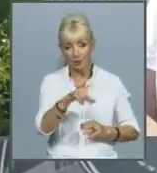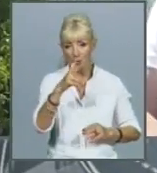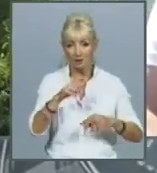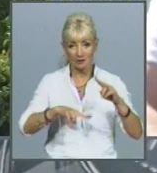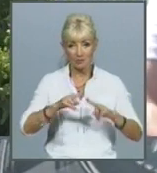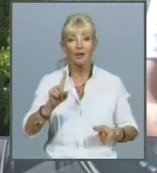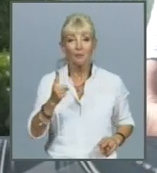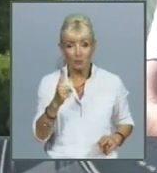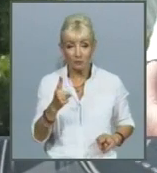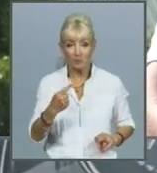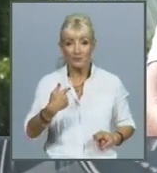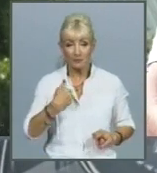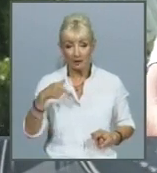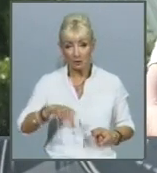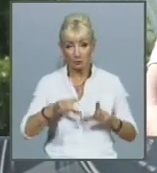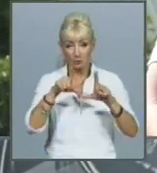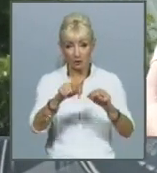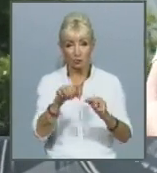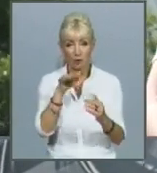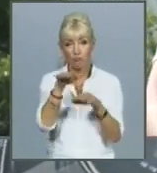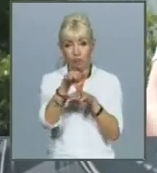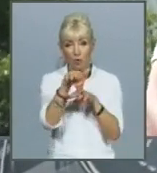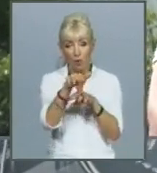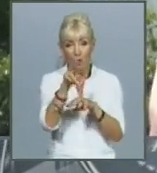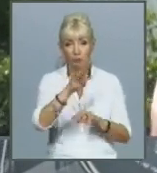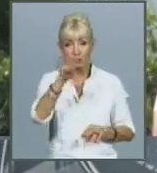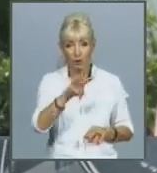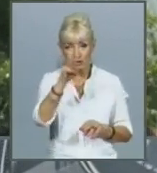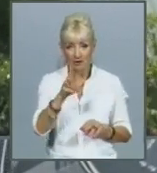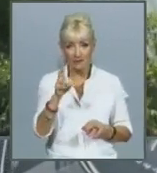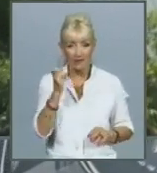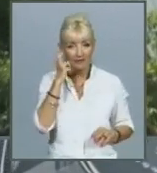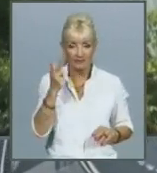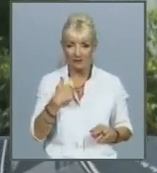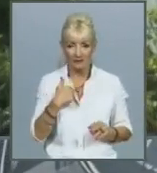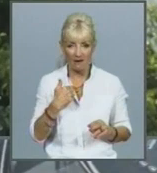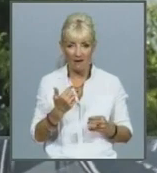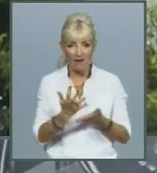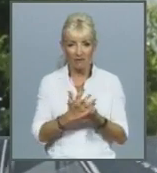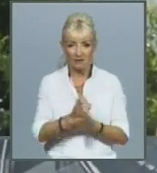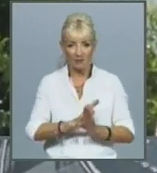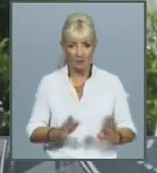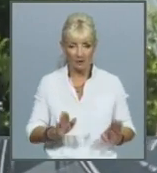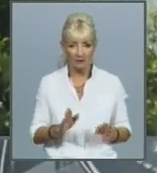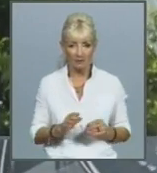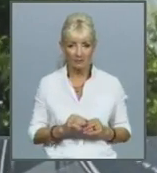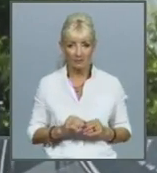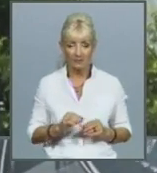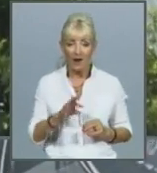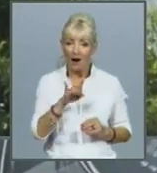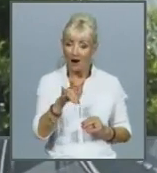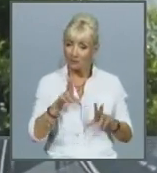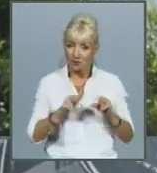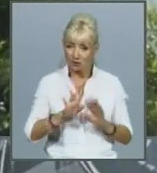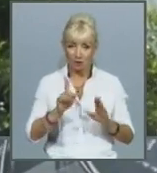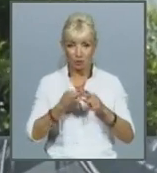Я добираюсь здесь і стоять в пробках по 3 часа, я здесь на Київській не собираюся. А вы не вважаете, что это развантажить рух? Нет,